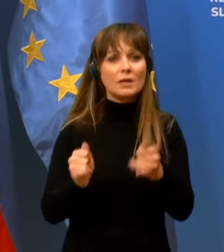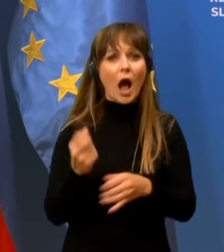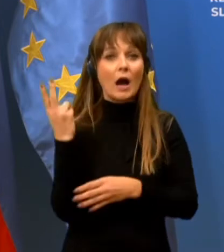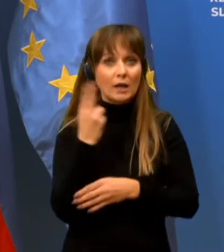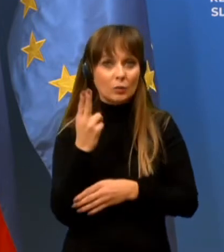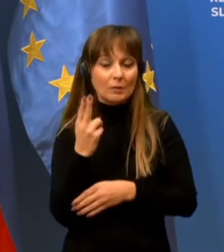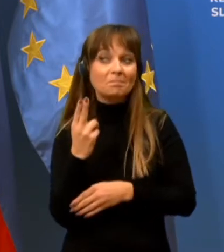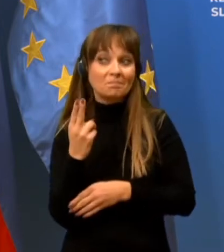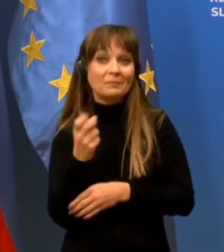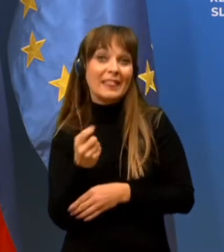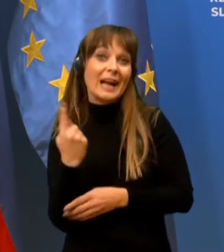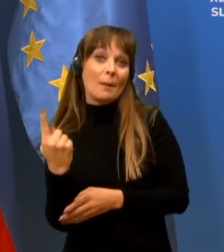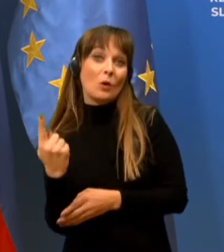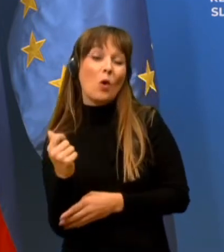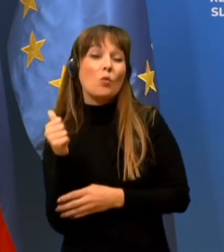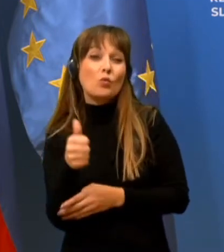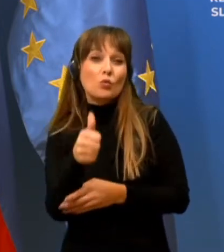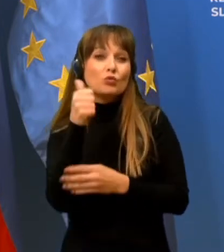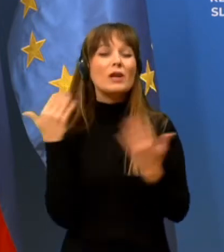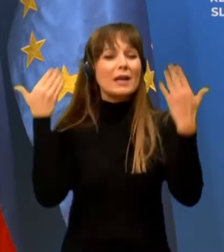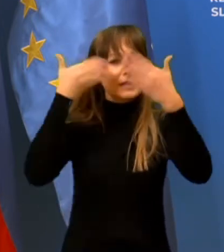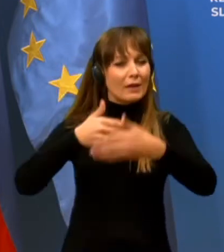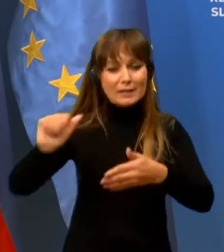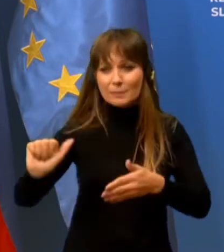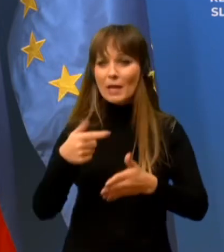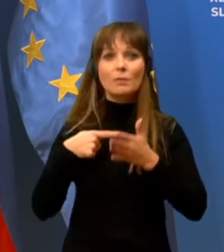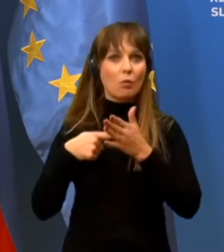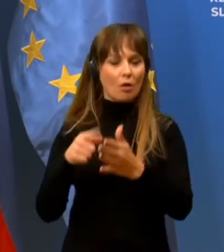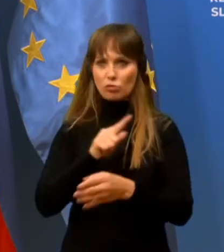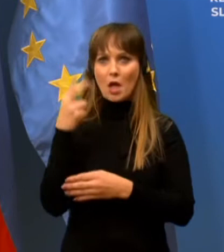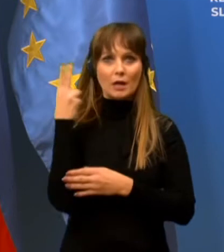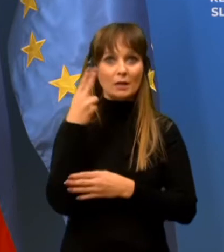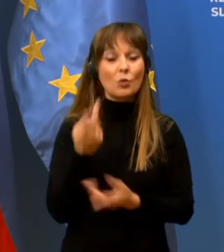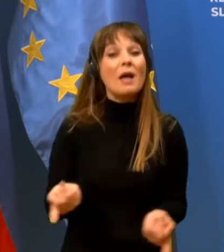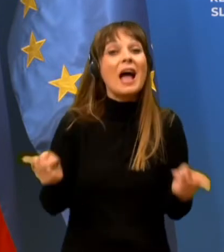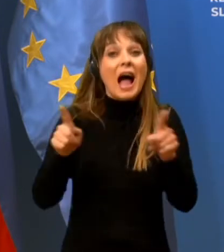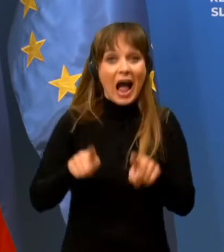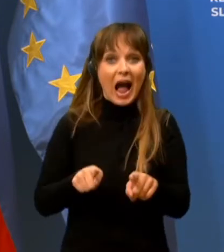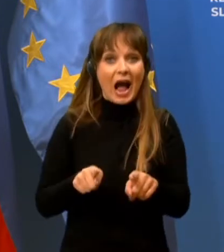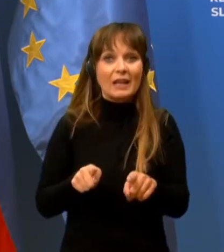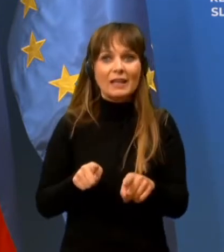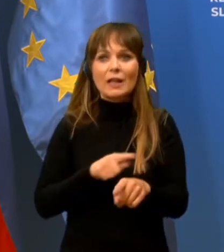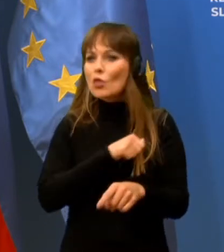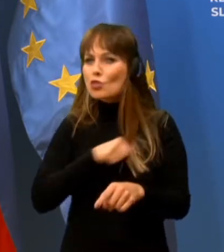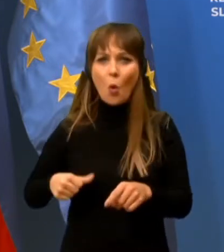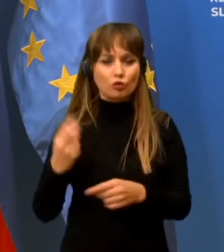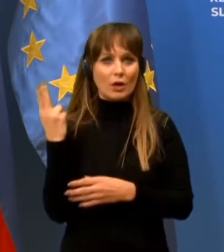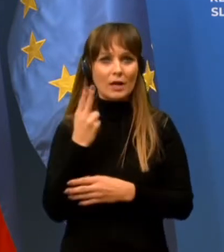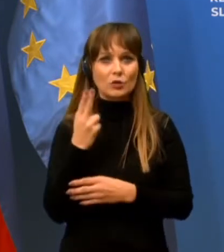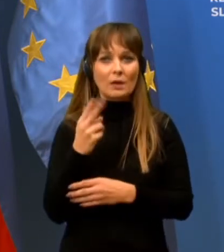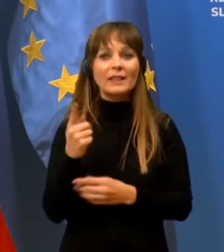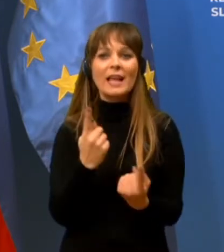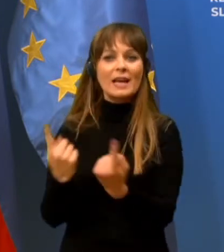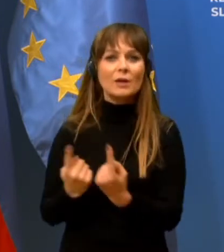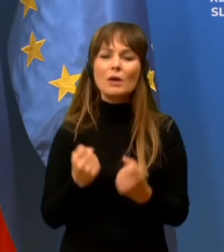Nekaj posameznikov pa je včeraj zvečer še enkrat pokazalo, da ne razumejo ali pa raje recimo nočejo razumeti, da so